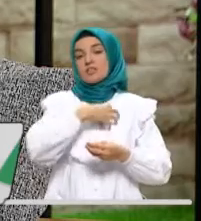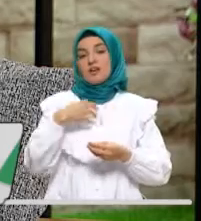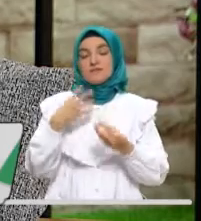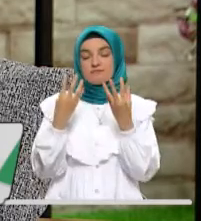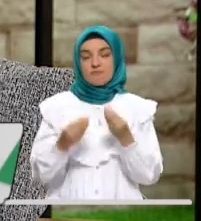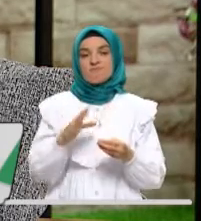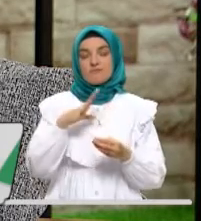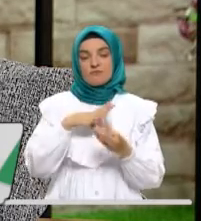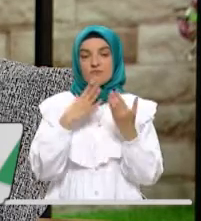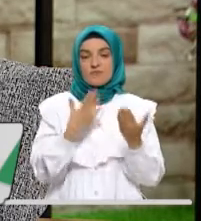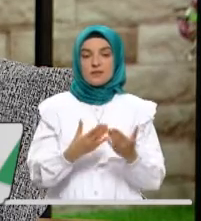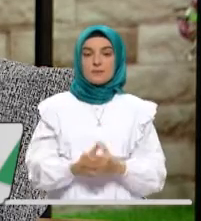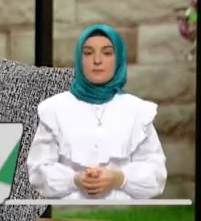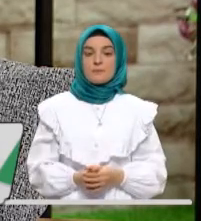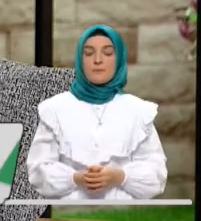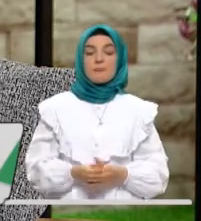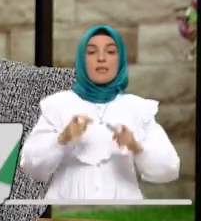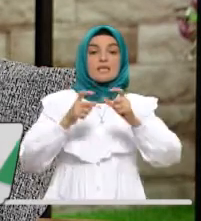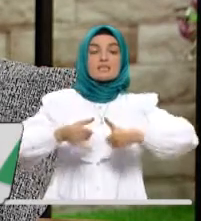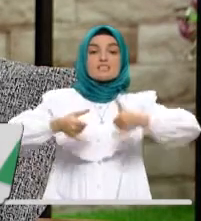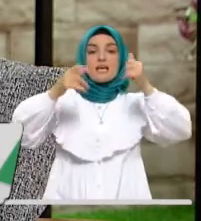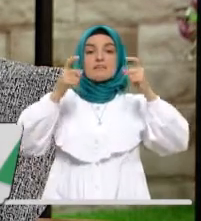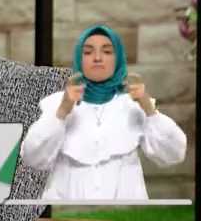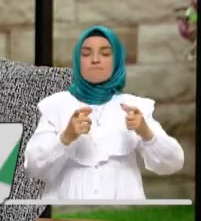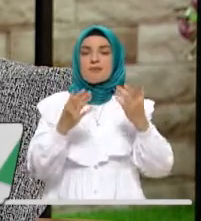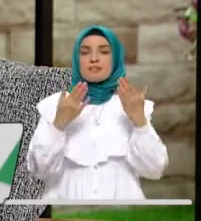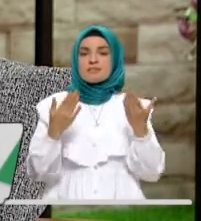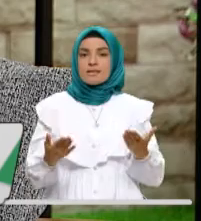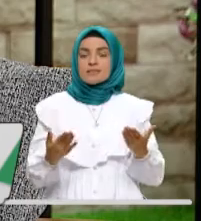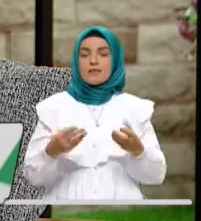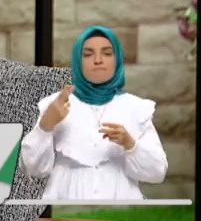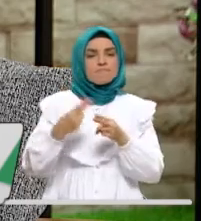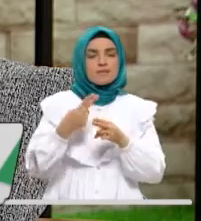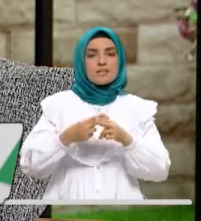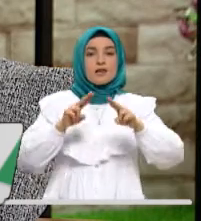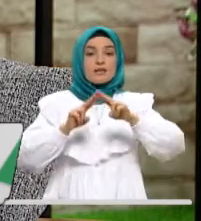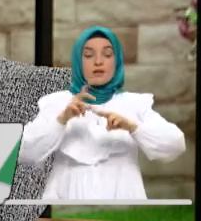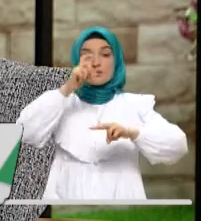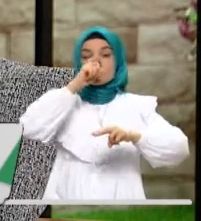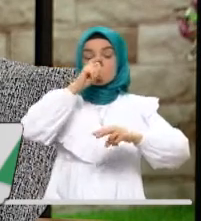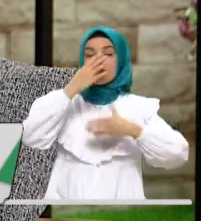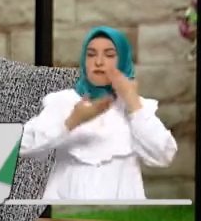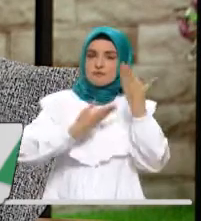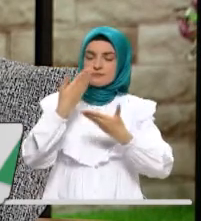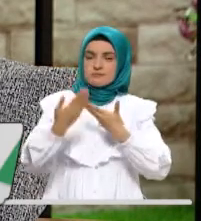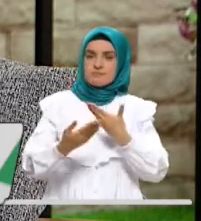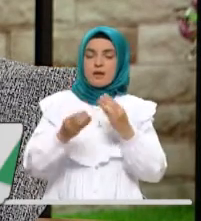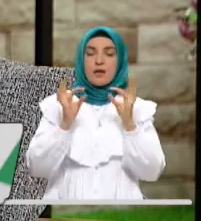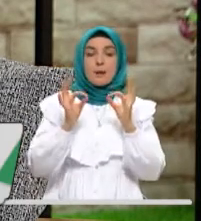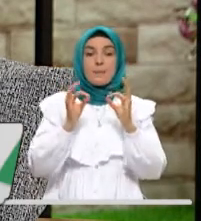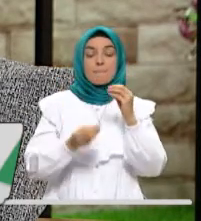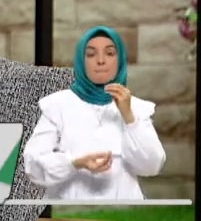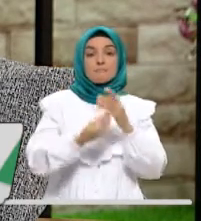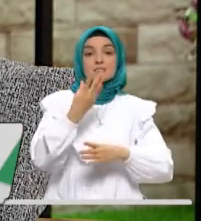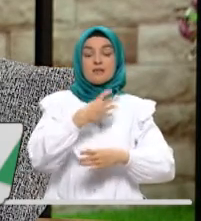O zaman da saraydaki yerleri zaten şimdi mesela Kanuni Sultan Süleyman'dan örnek verelim. Her sabah validesinin